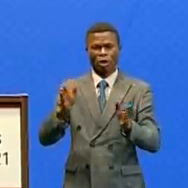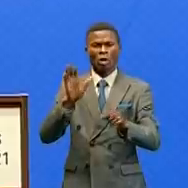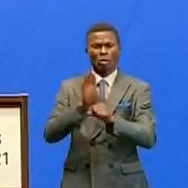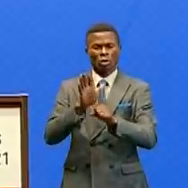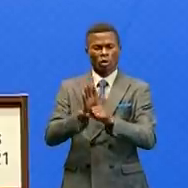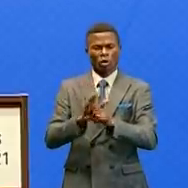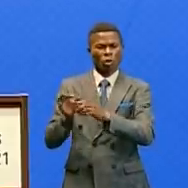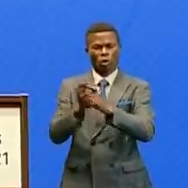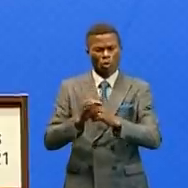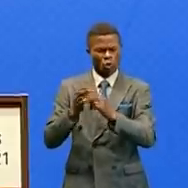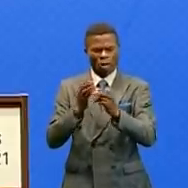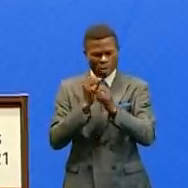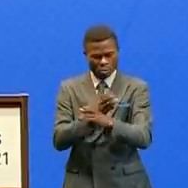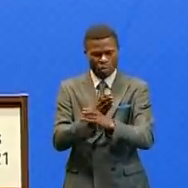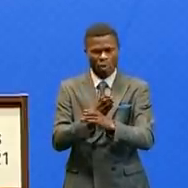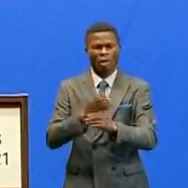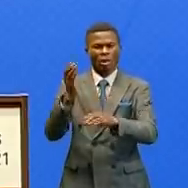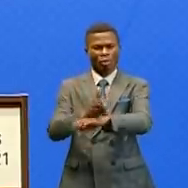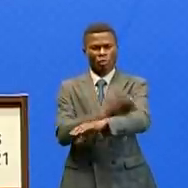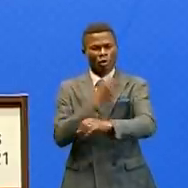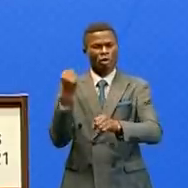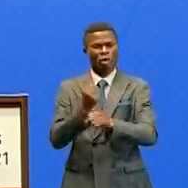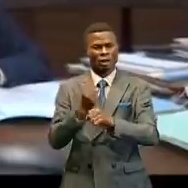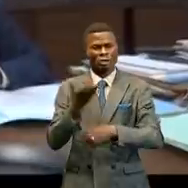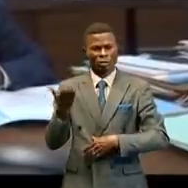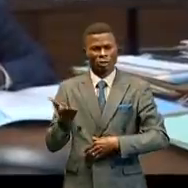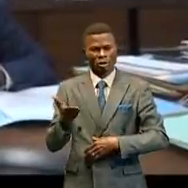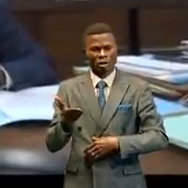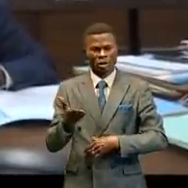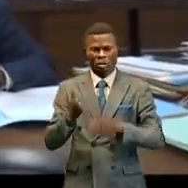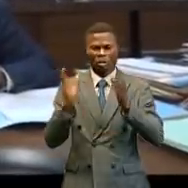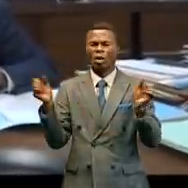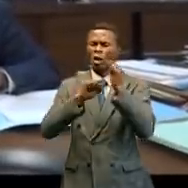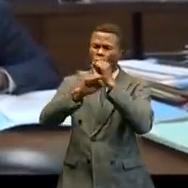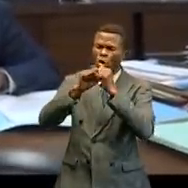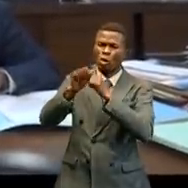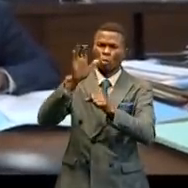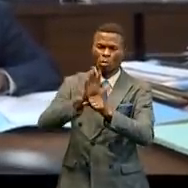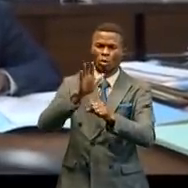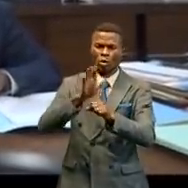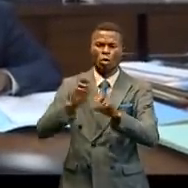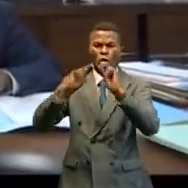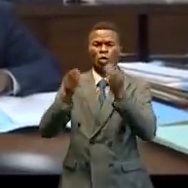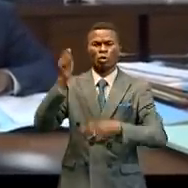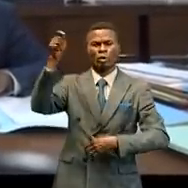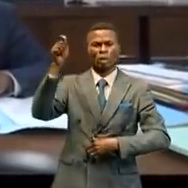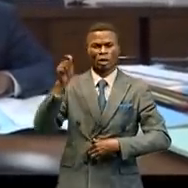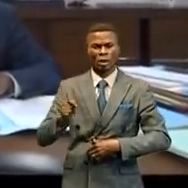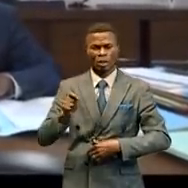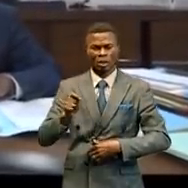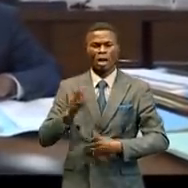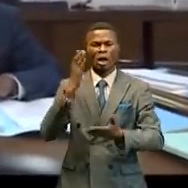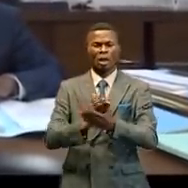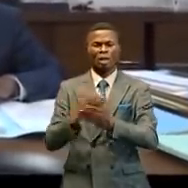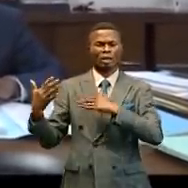coordonne et suit de près les déroulements des opérations et sensibilise davantage les groupes armés à déposer